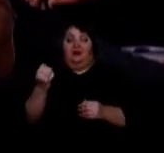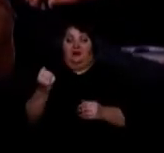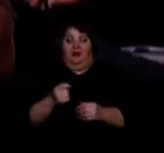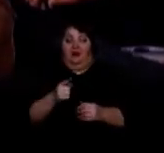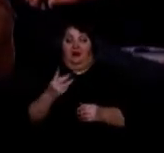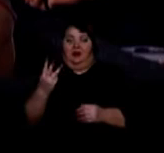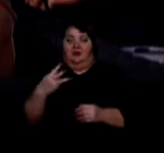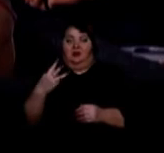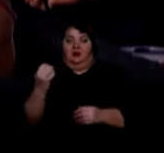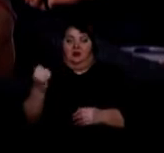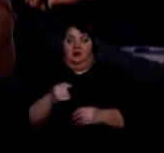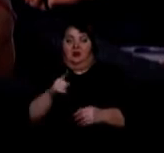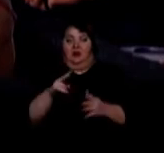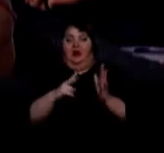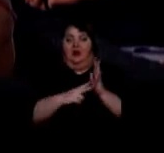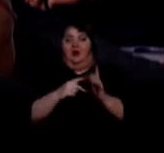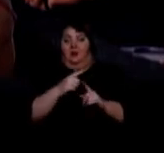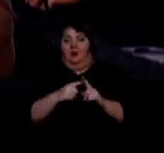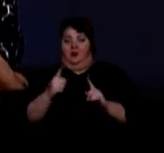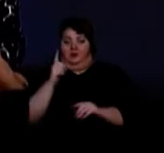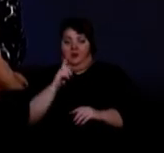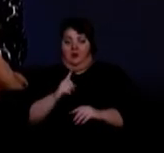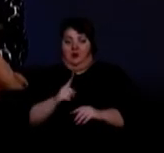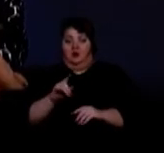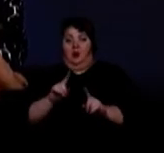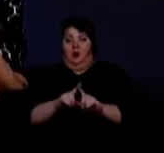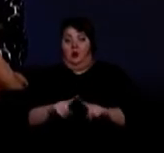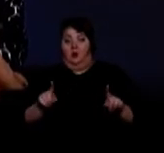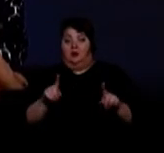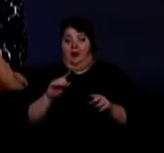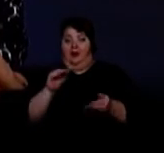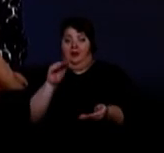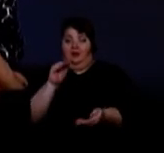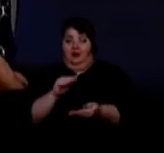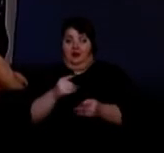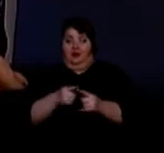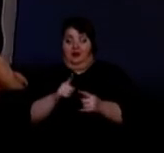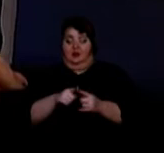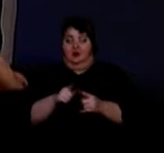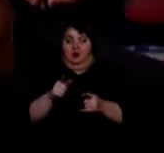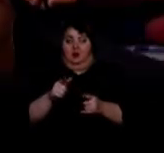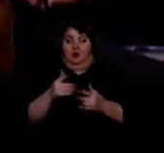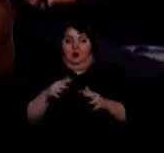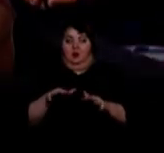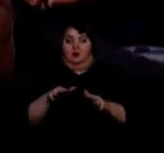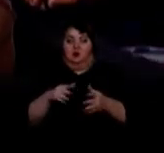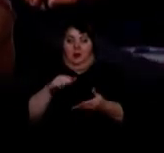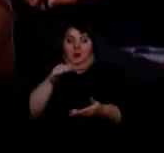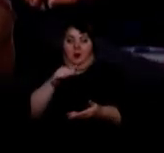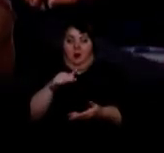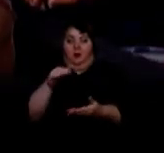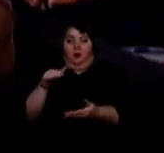30 недель, можете посчитать, это 7,5 месяца. Уникальность деток, которые вот представлены уже, как мы говорим, покрупнее,